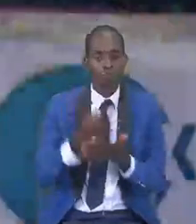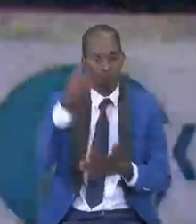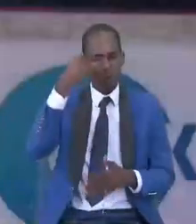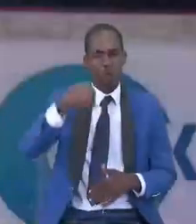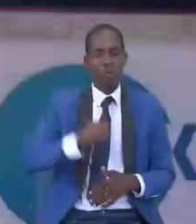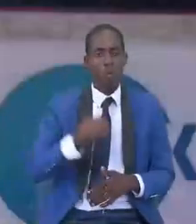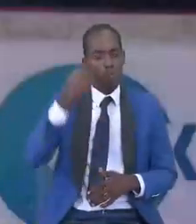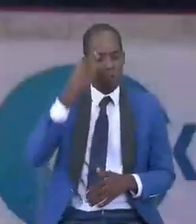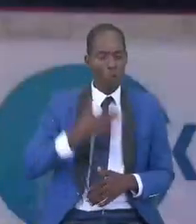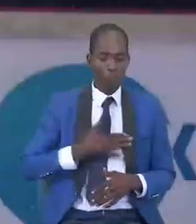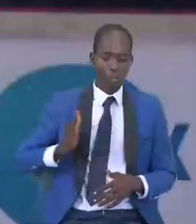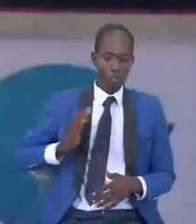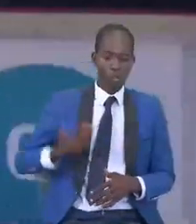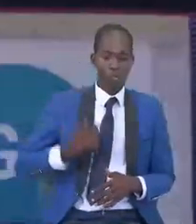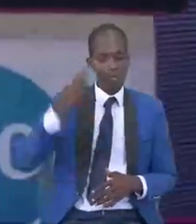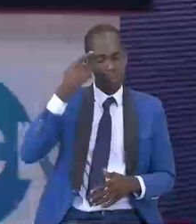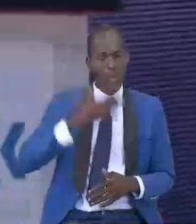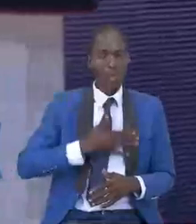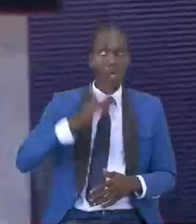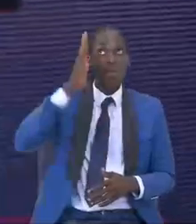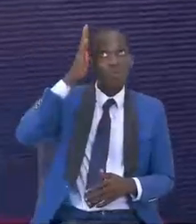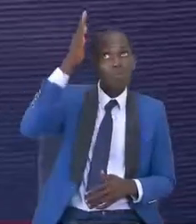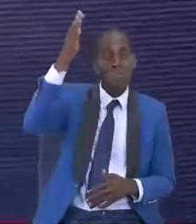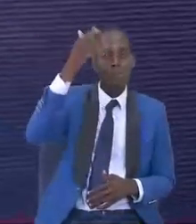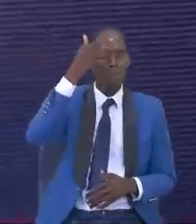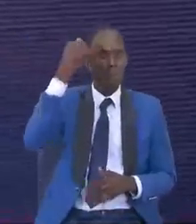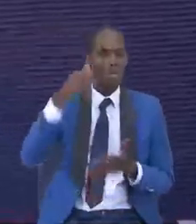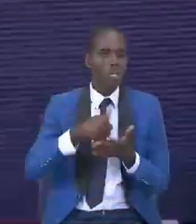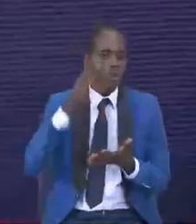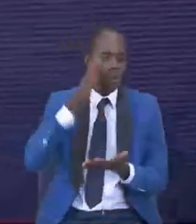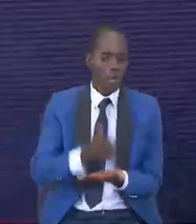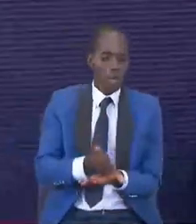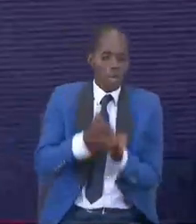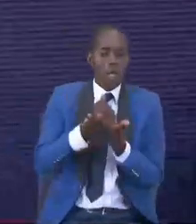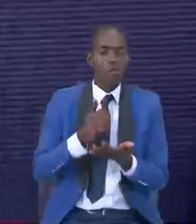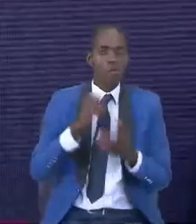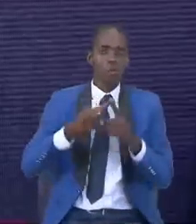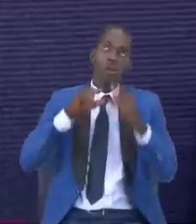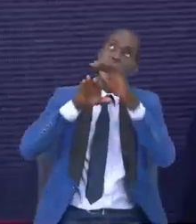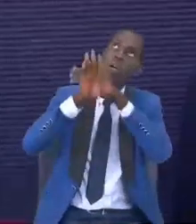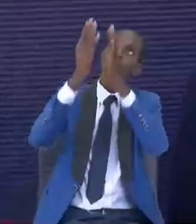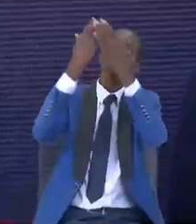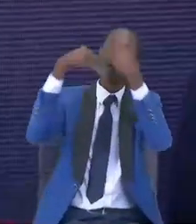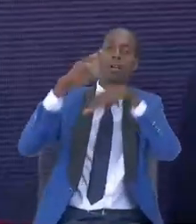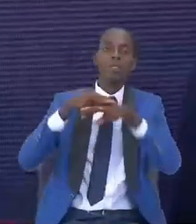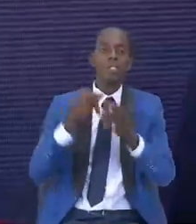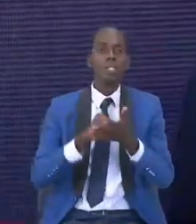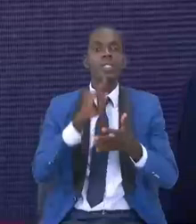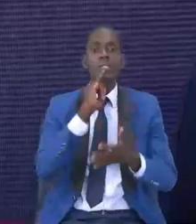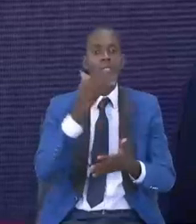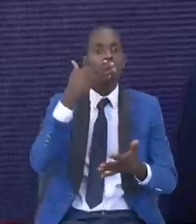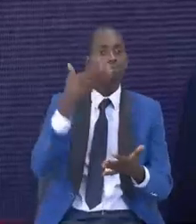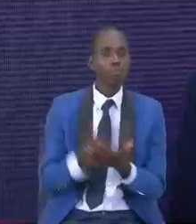avenir. Il est bon pour moi parce que ça va m'aider à aller au ciel. Il m'est bon d'être humilié afin